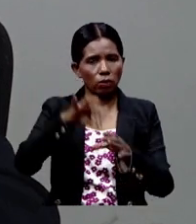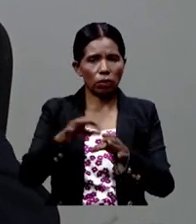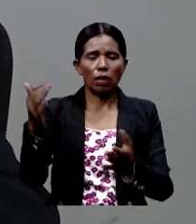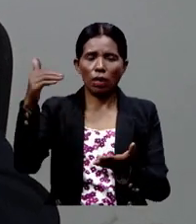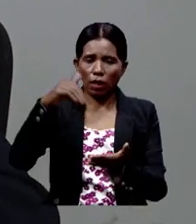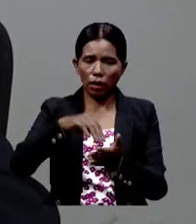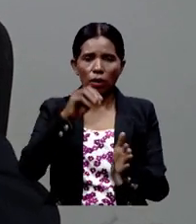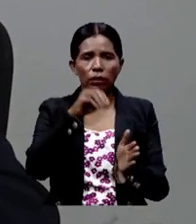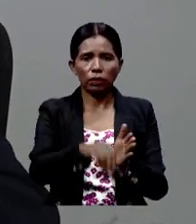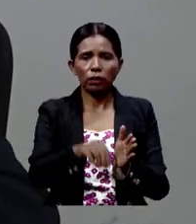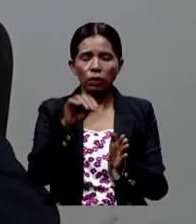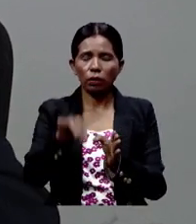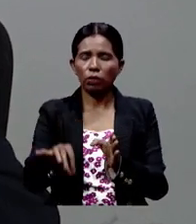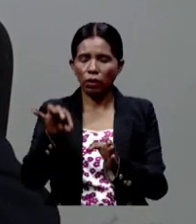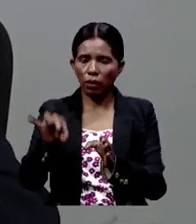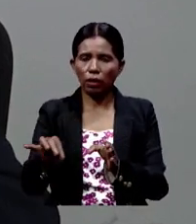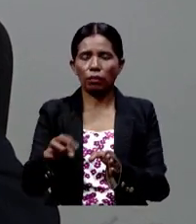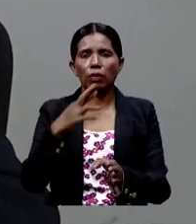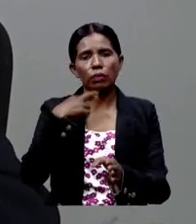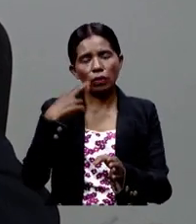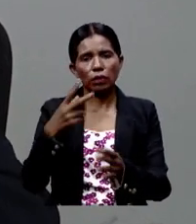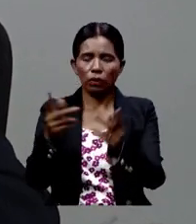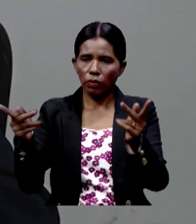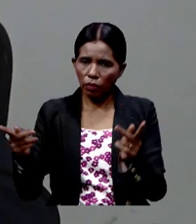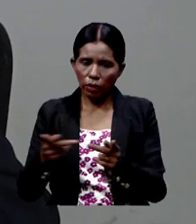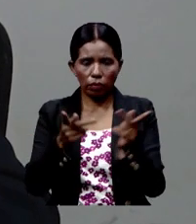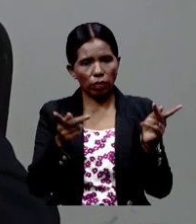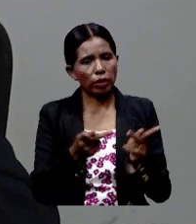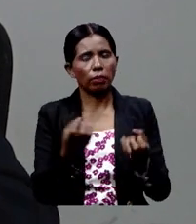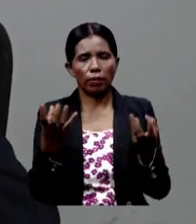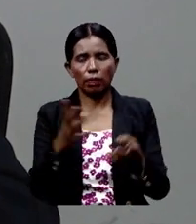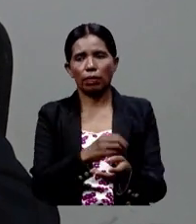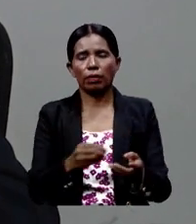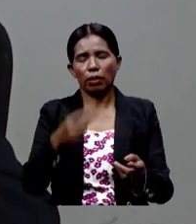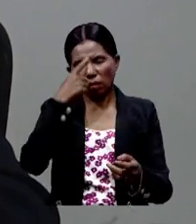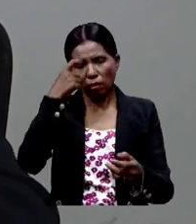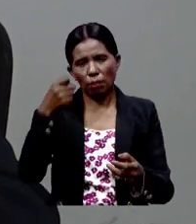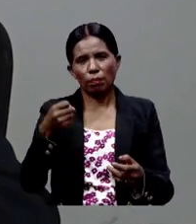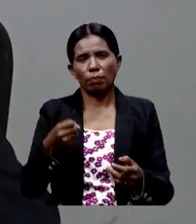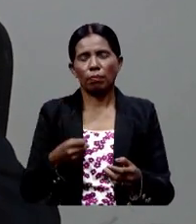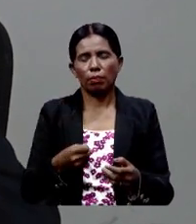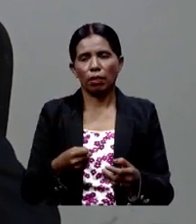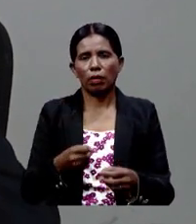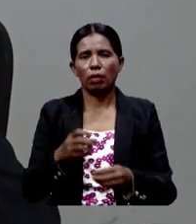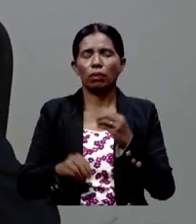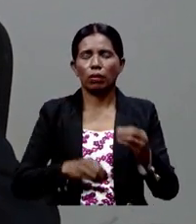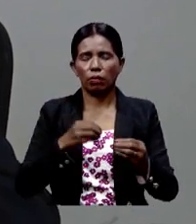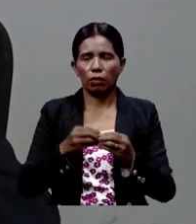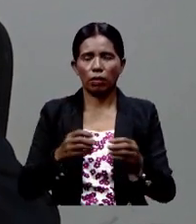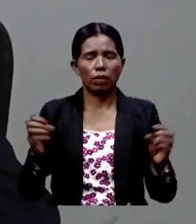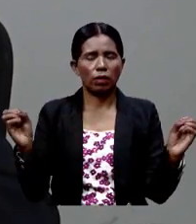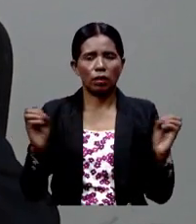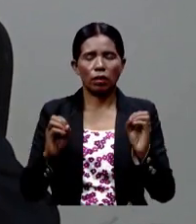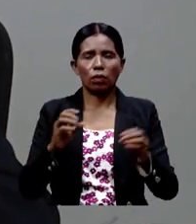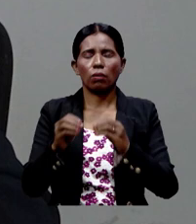alla falle nata e alla fatta in Barbara qui veia so che stanno in dama che con la lavora le